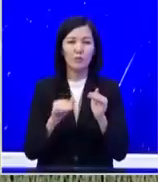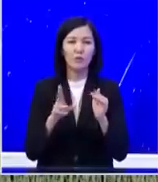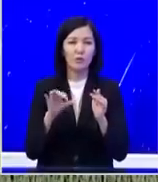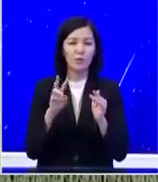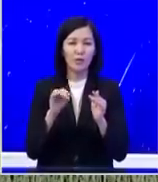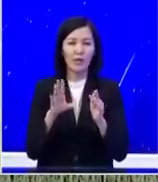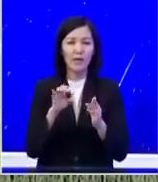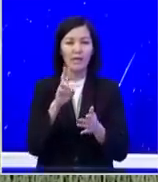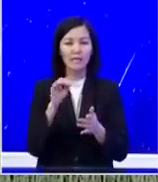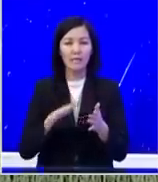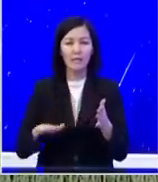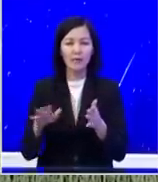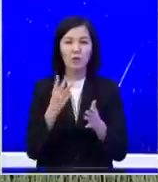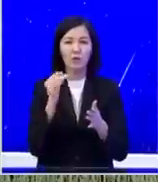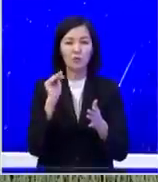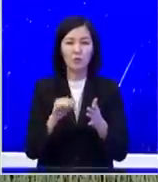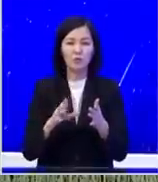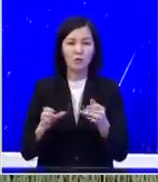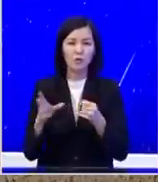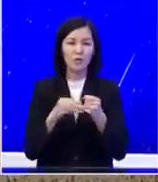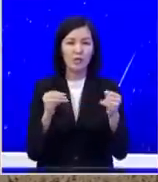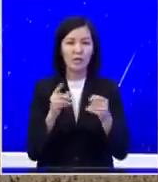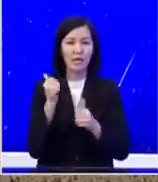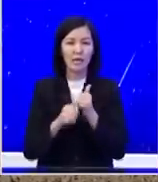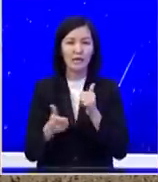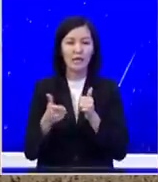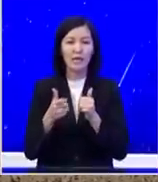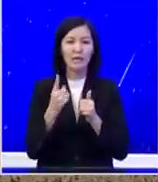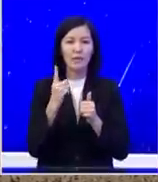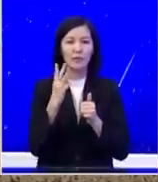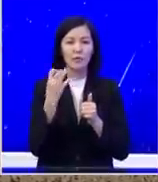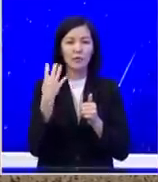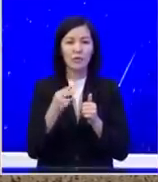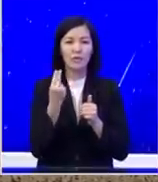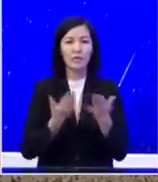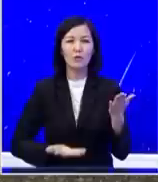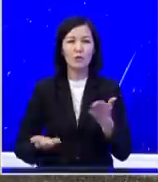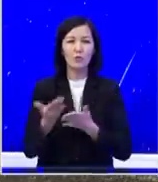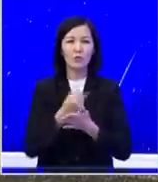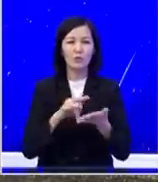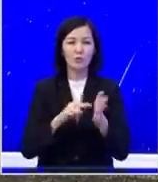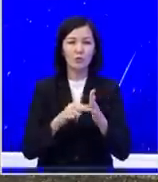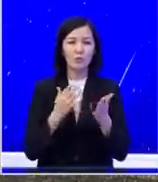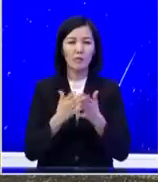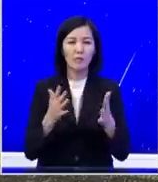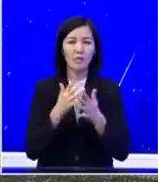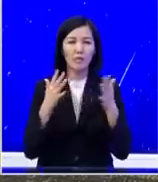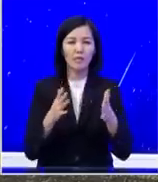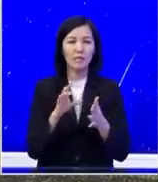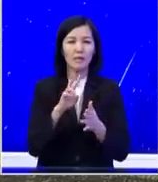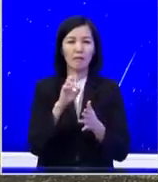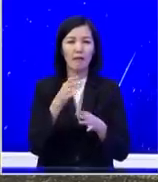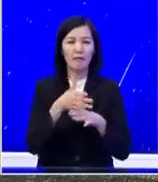ішінде Ескелді ауданы 3400 гектар алқаптың әр гектарынан 440 центнерден өнім алуды көздеп отыр. Ірісі нам